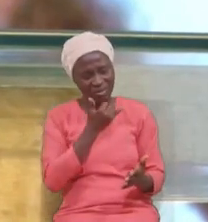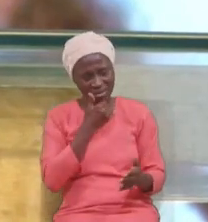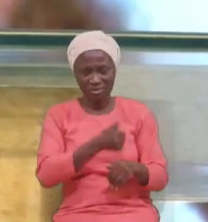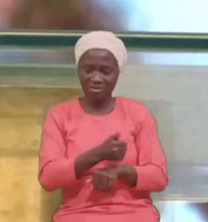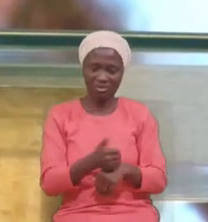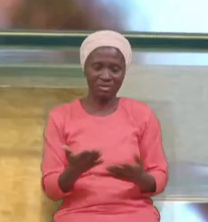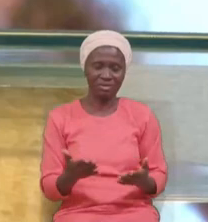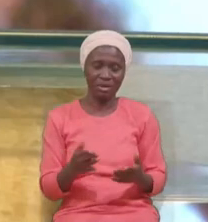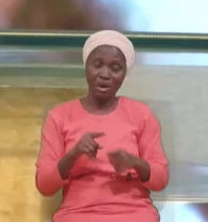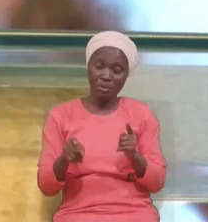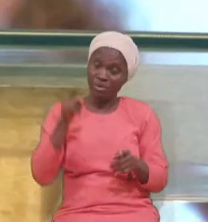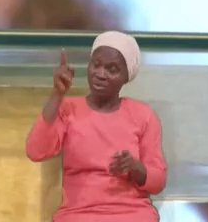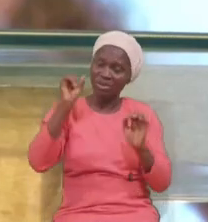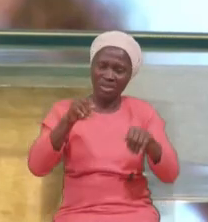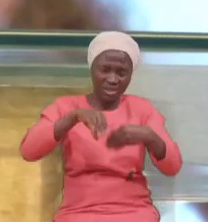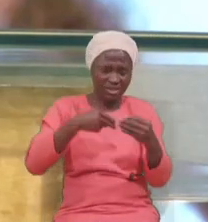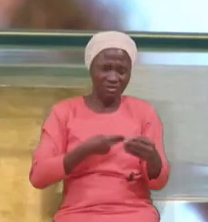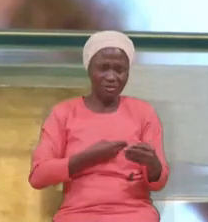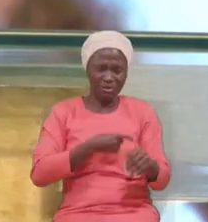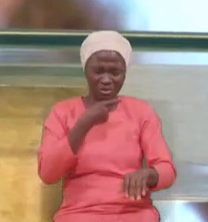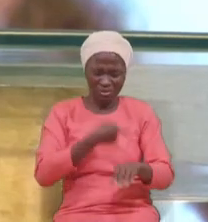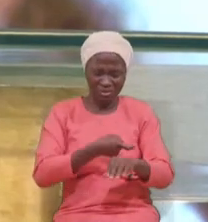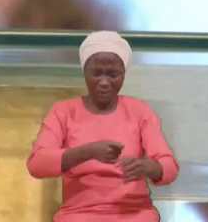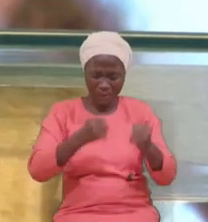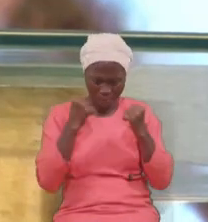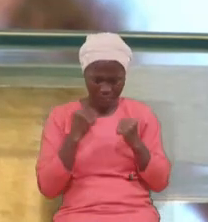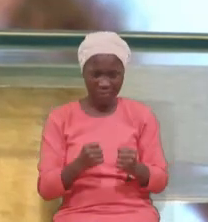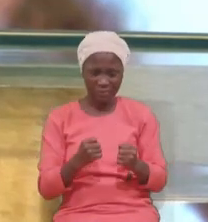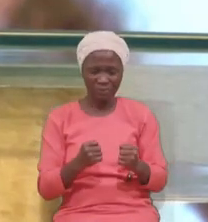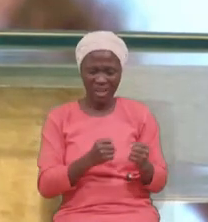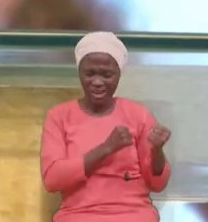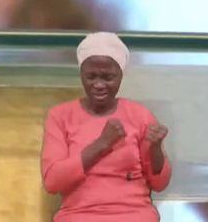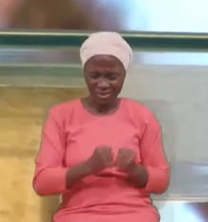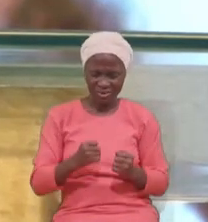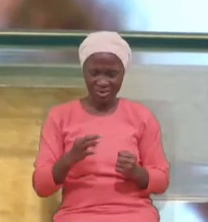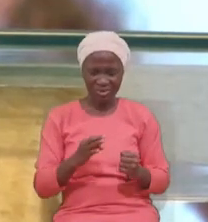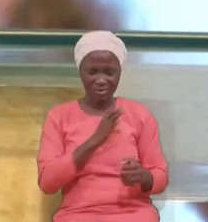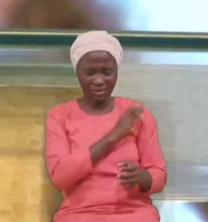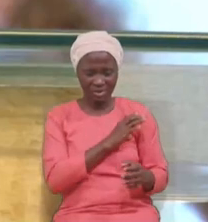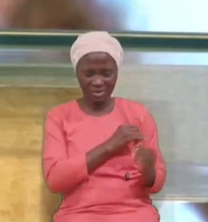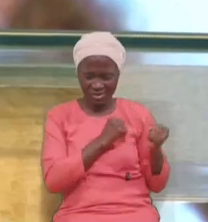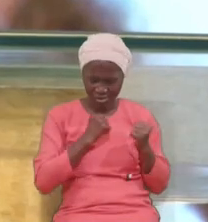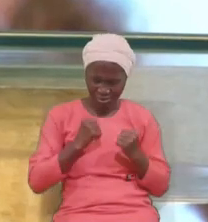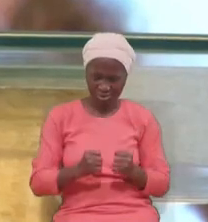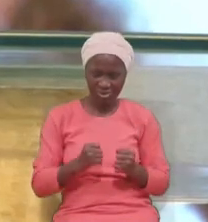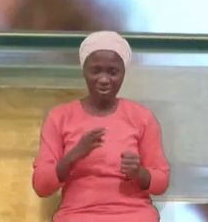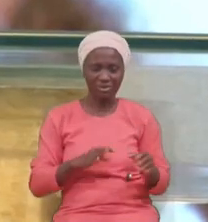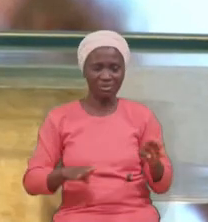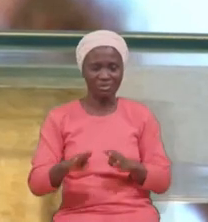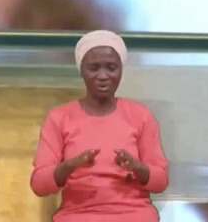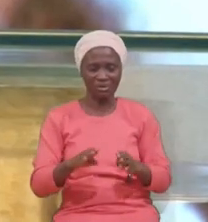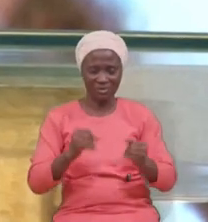Il peut nous donner l'épine dorsale, la force de caractère, la stabilité, l'énergie.